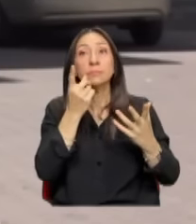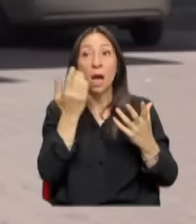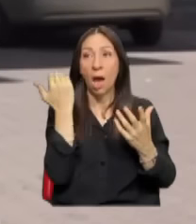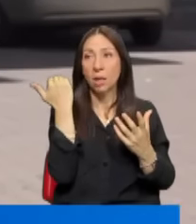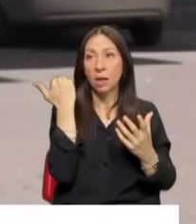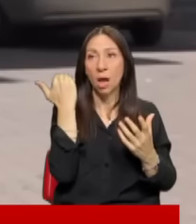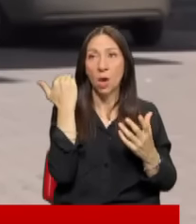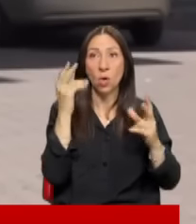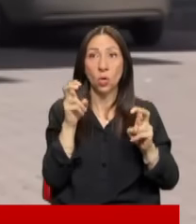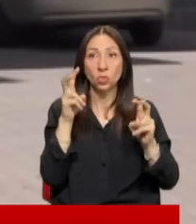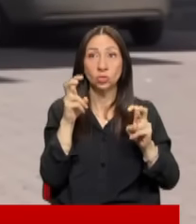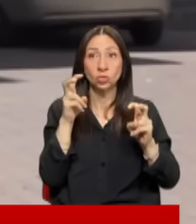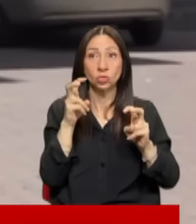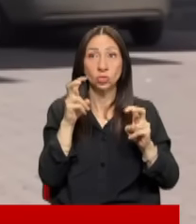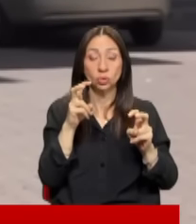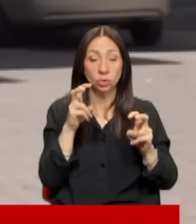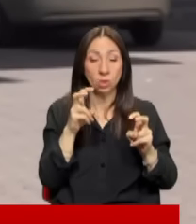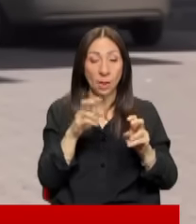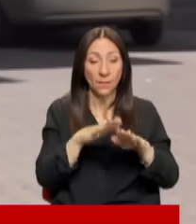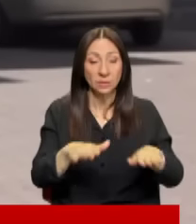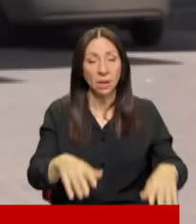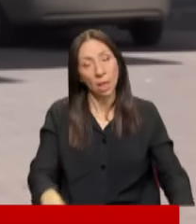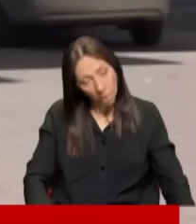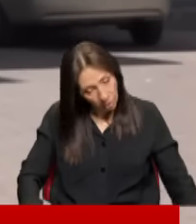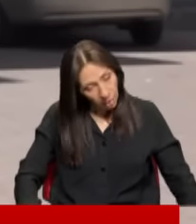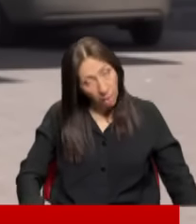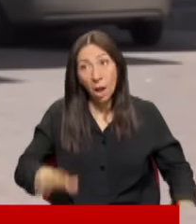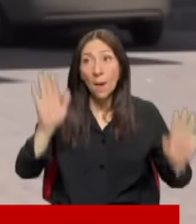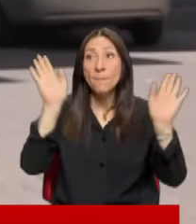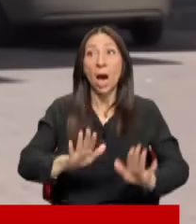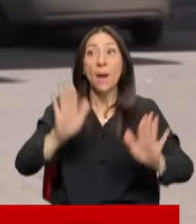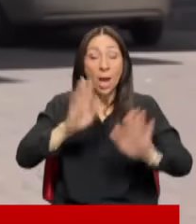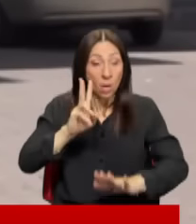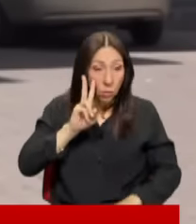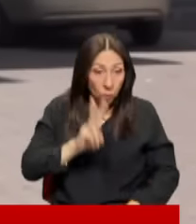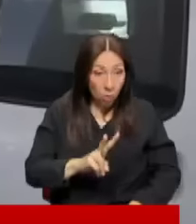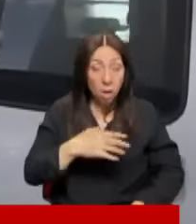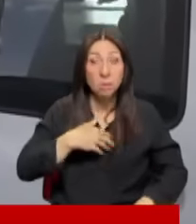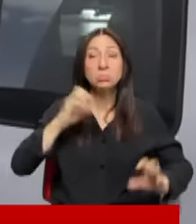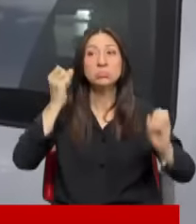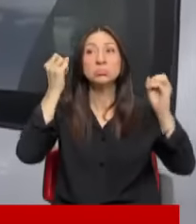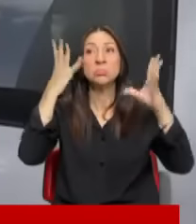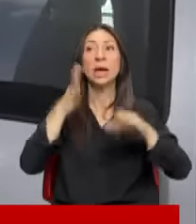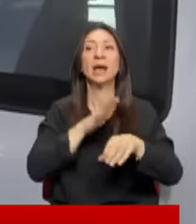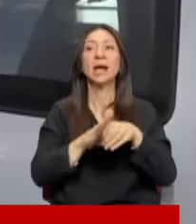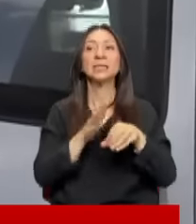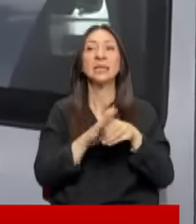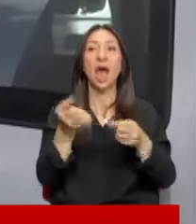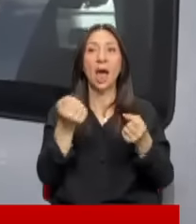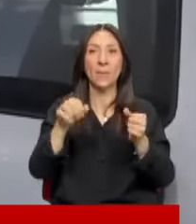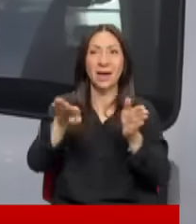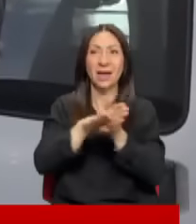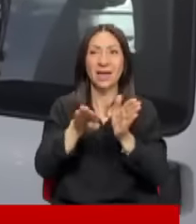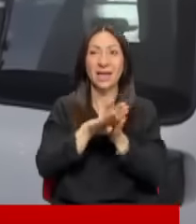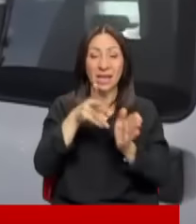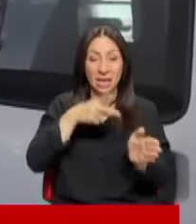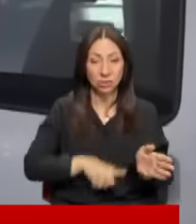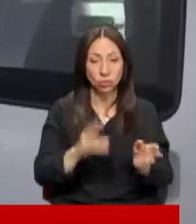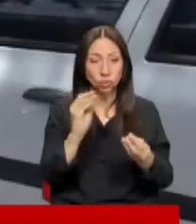arka koltuğun önündeki paspas üzerinde hareketsiz bir şekilde yattığını gördüm ben. Kayseri'de cadde üzerindeki araçlarına